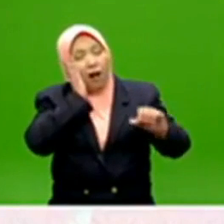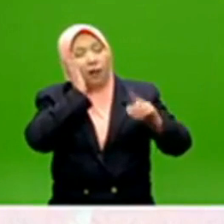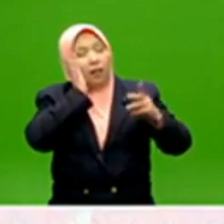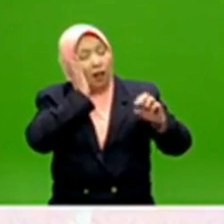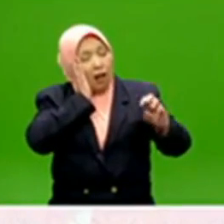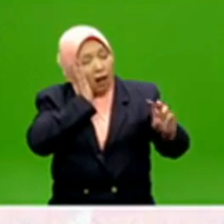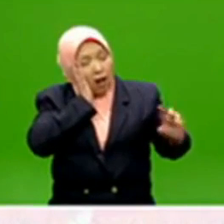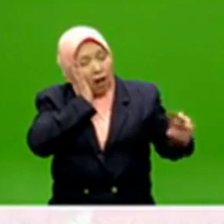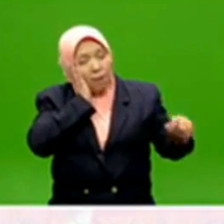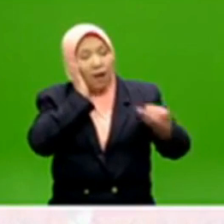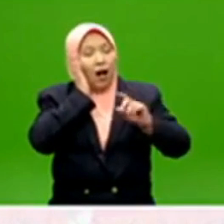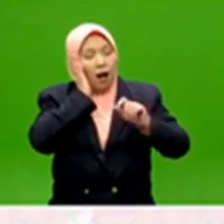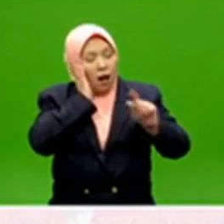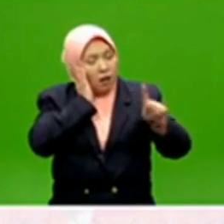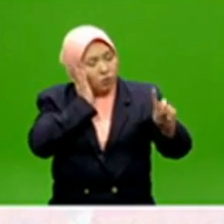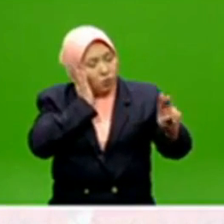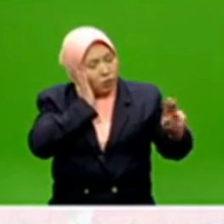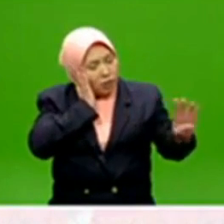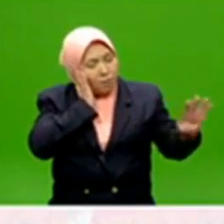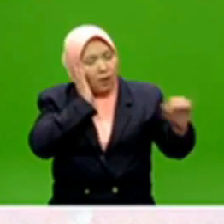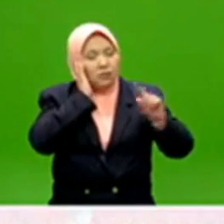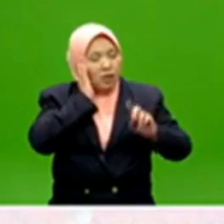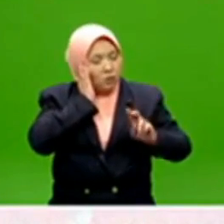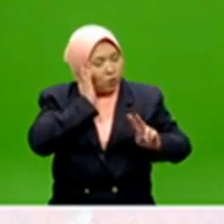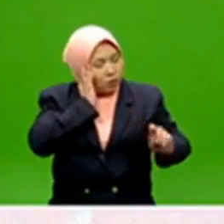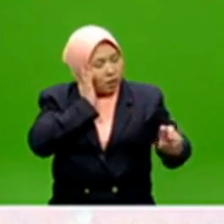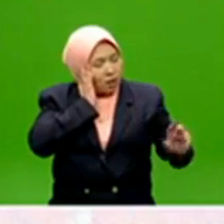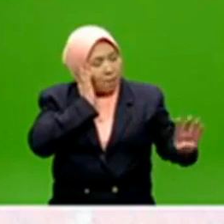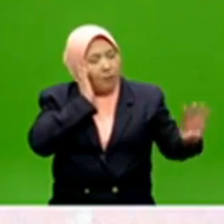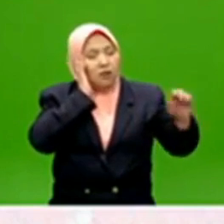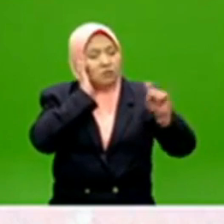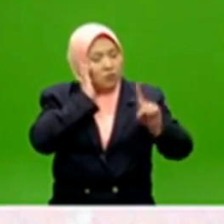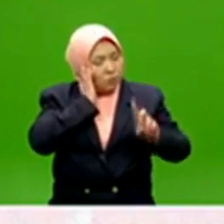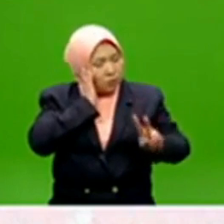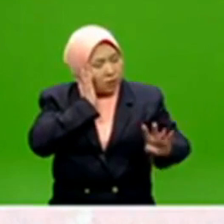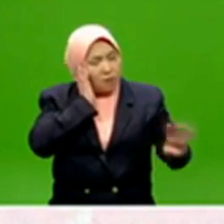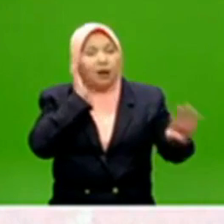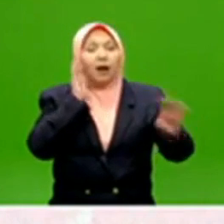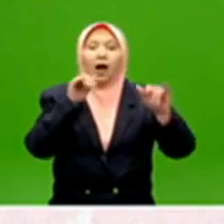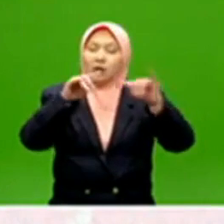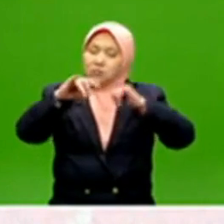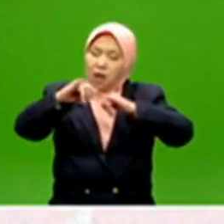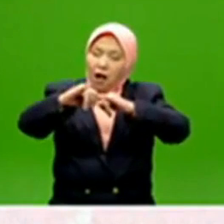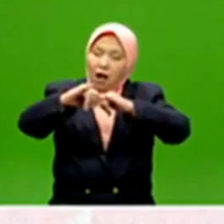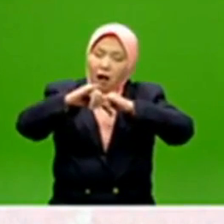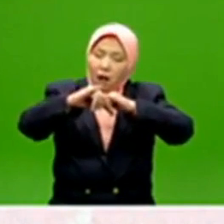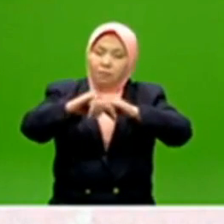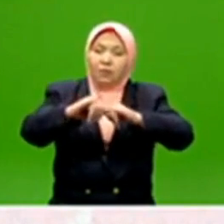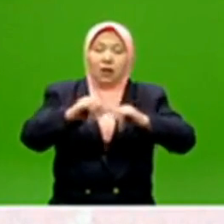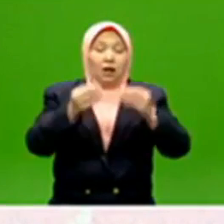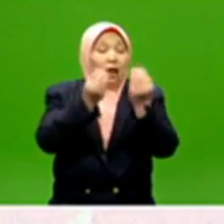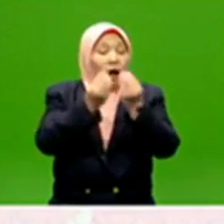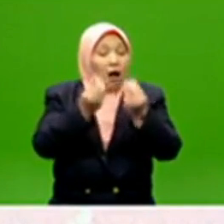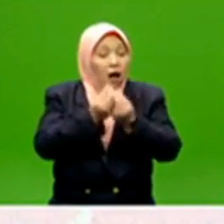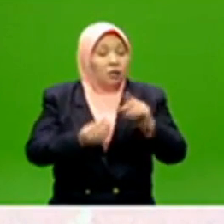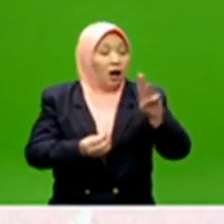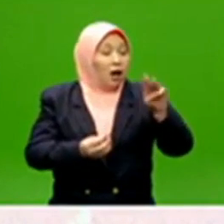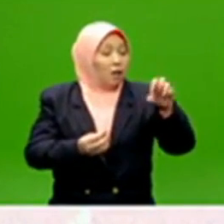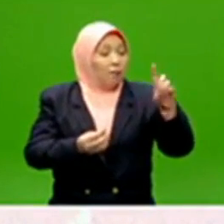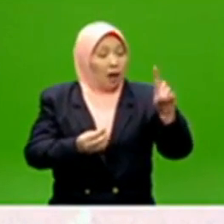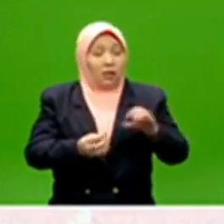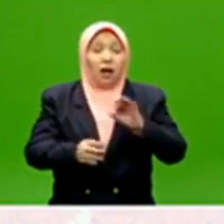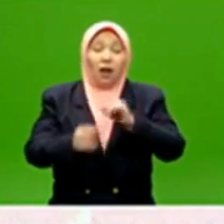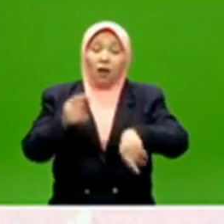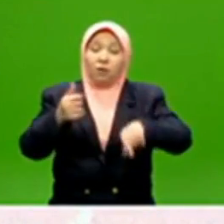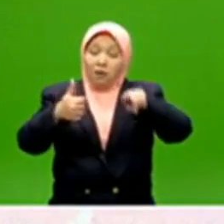Ziana Amsol taruna.amy gitu biasa mengkader maklum Pak ya kedua pompa